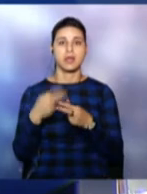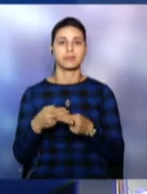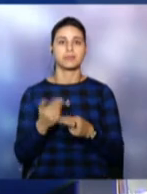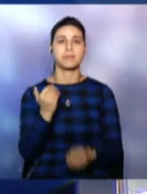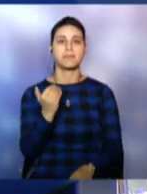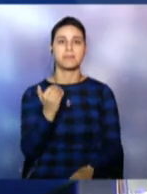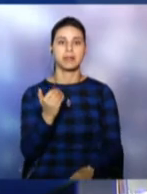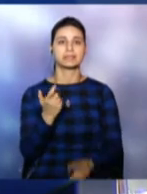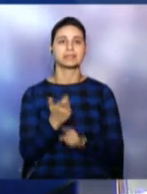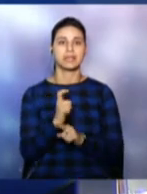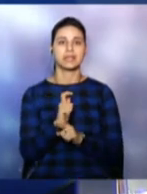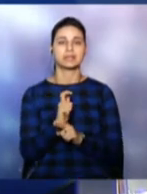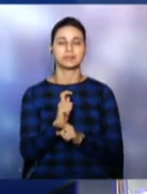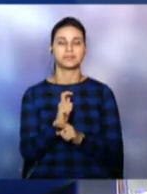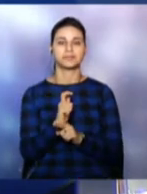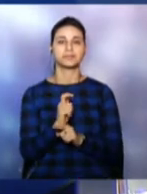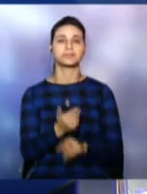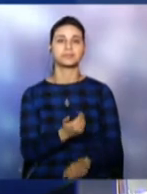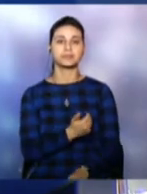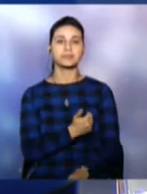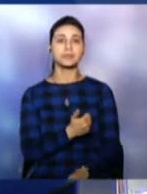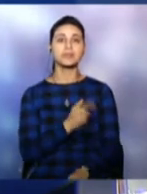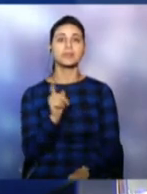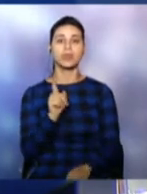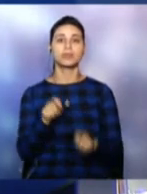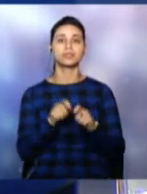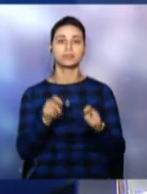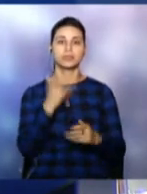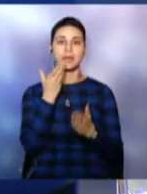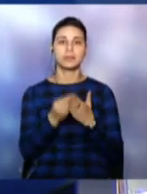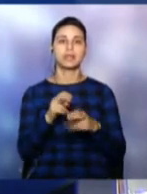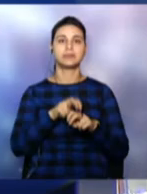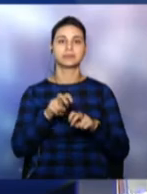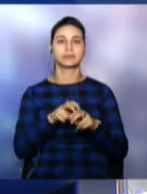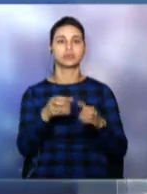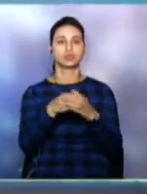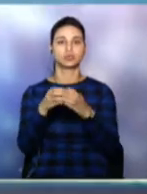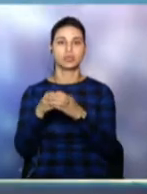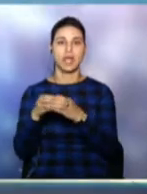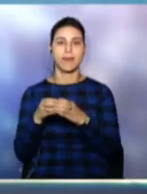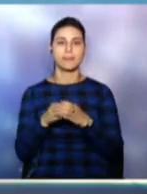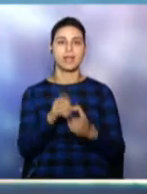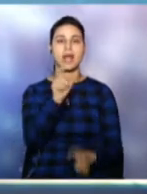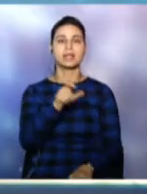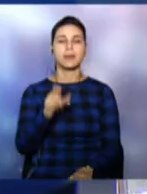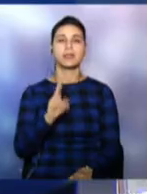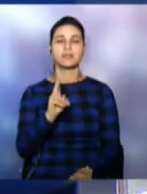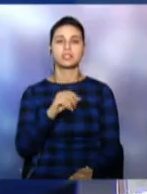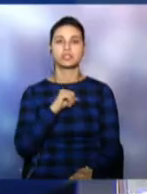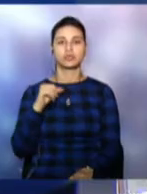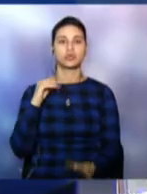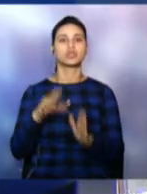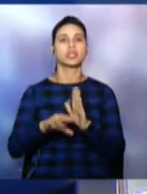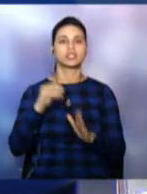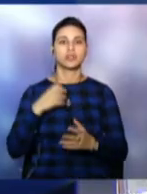მათ იმდენად მოინდომეს, რომ შეიქმნა პირადი ექიმის გუნდები. ადამიანები, რომლებიც თვითონ ირჩევენ